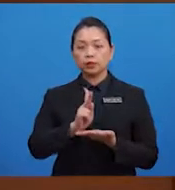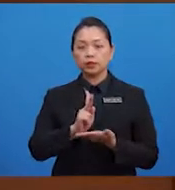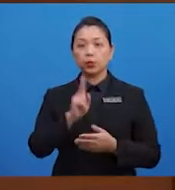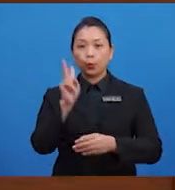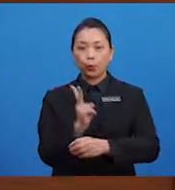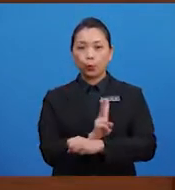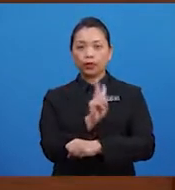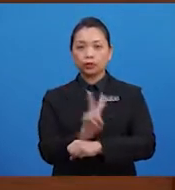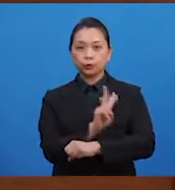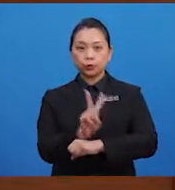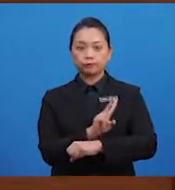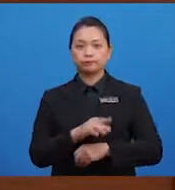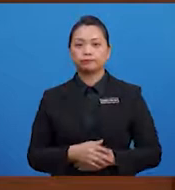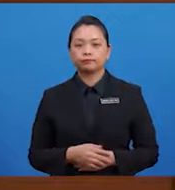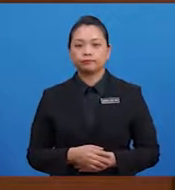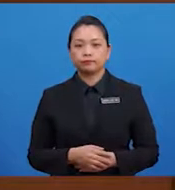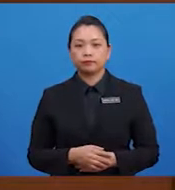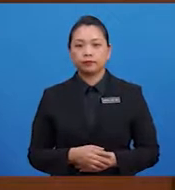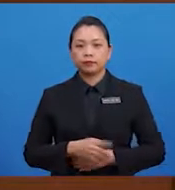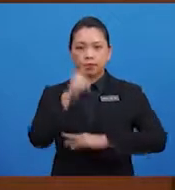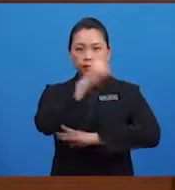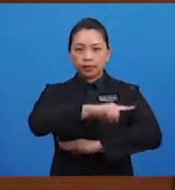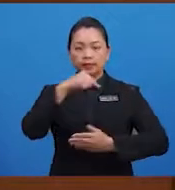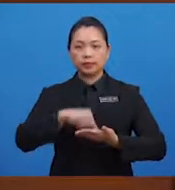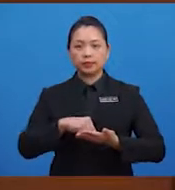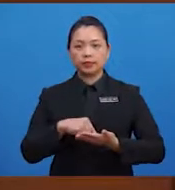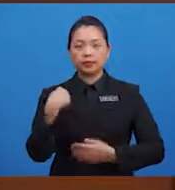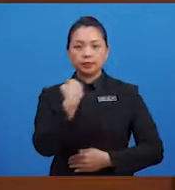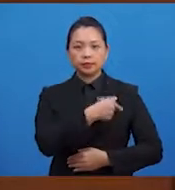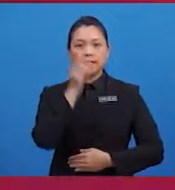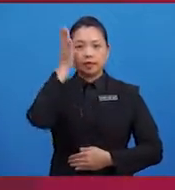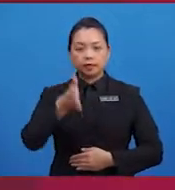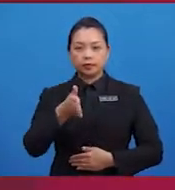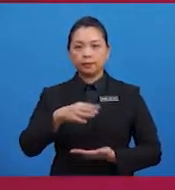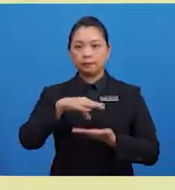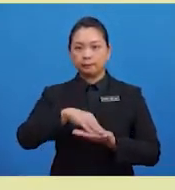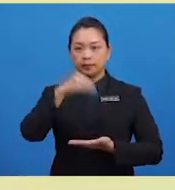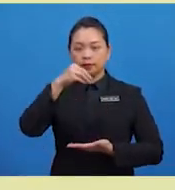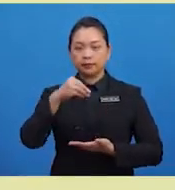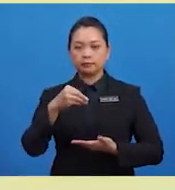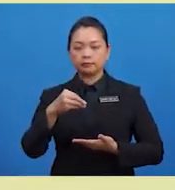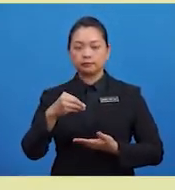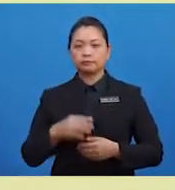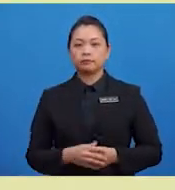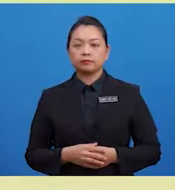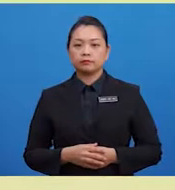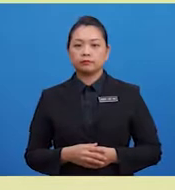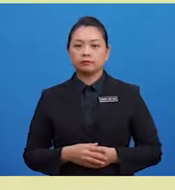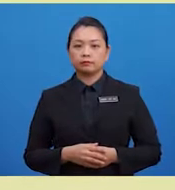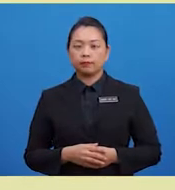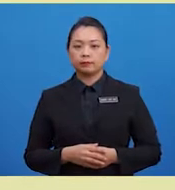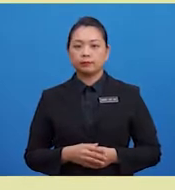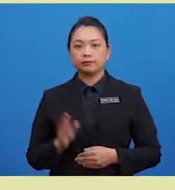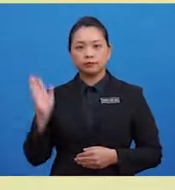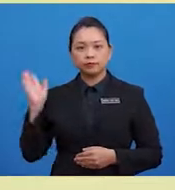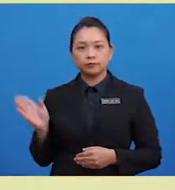Datuk Lela Maharaja. Hari ini, kita akan mempelajari mengenai satu topik di bawah